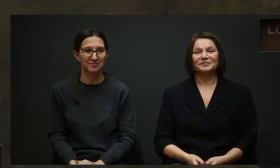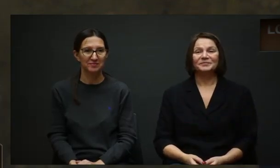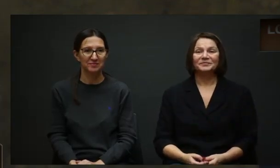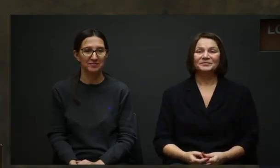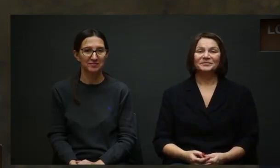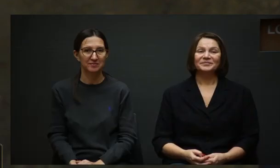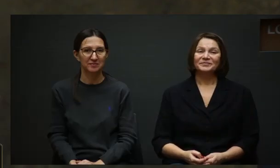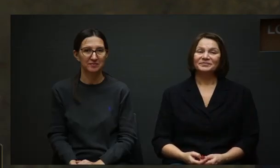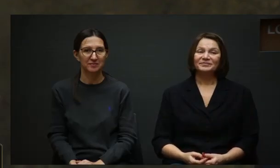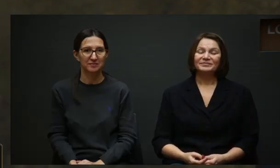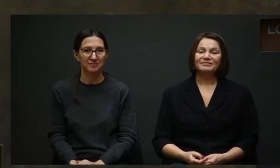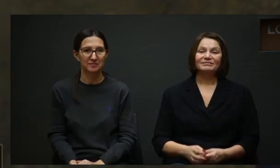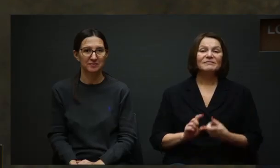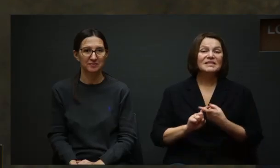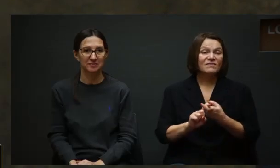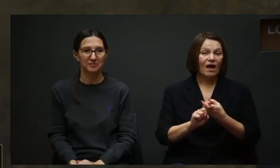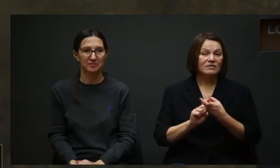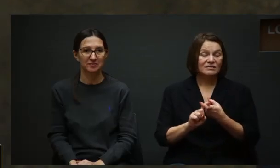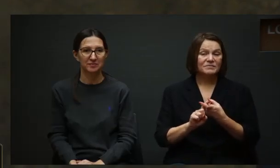Но